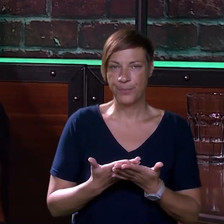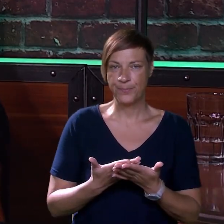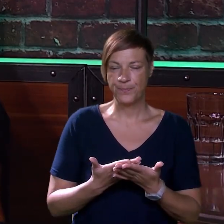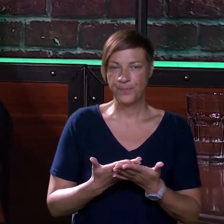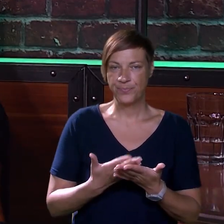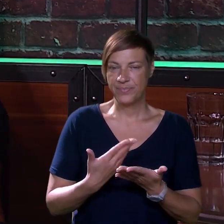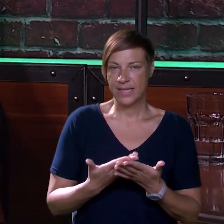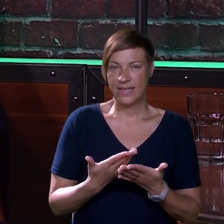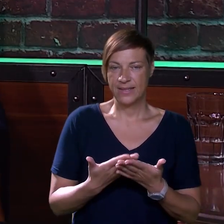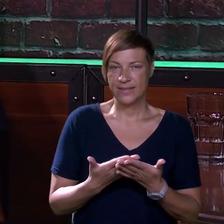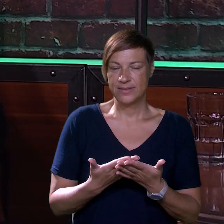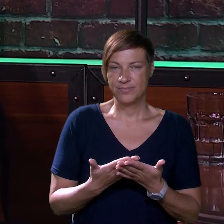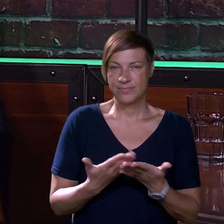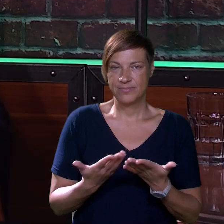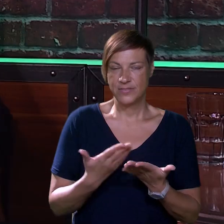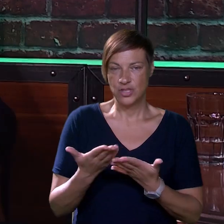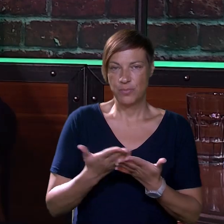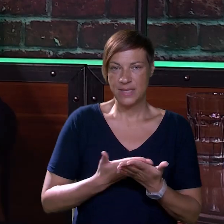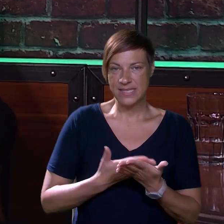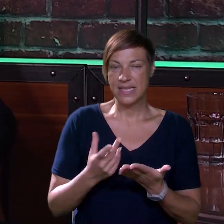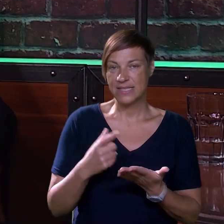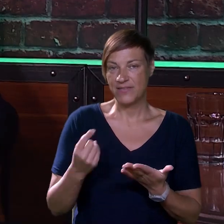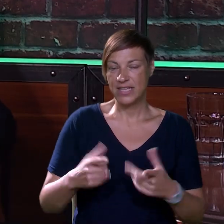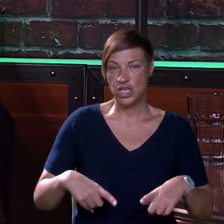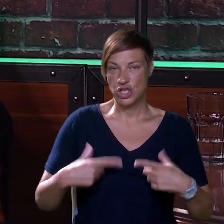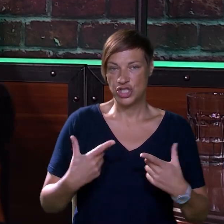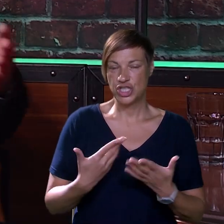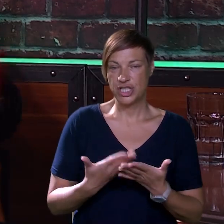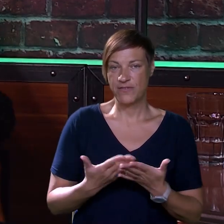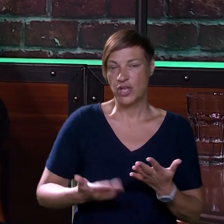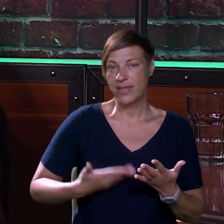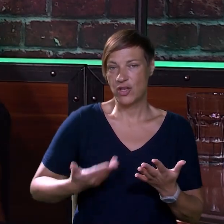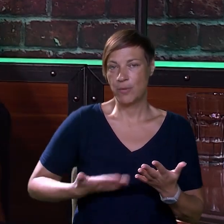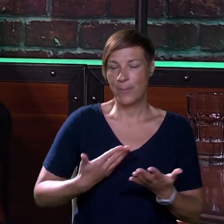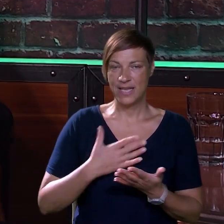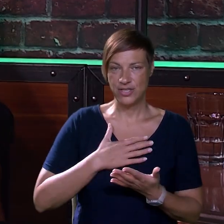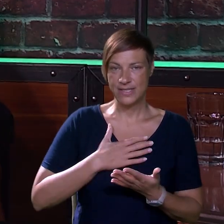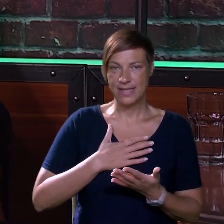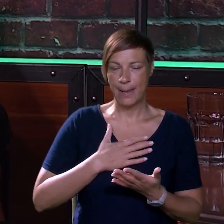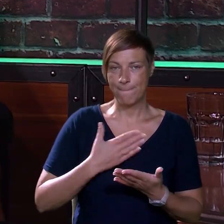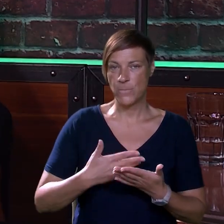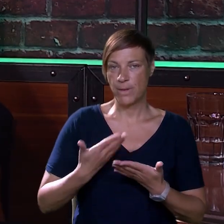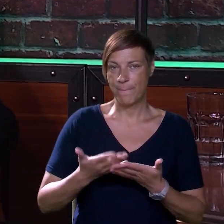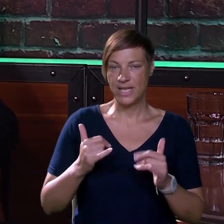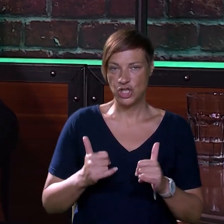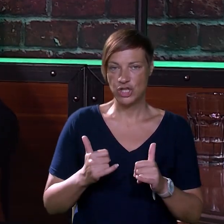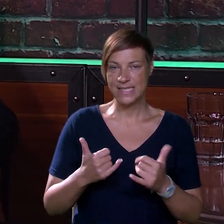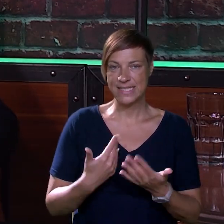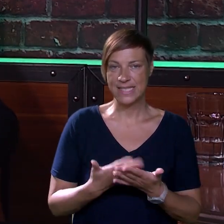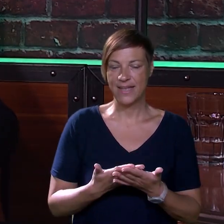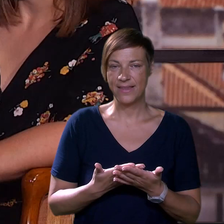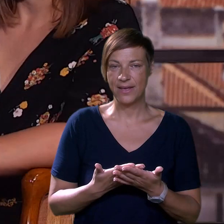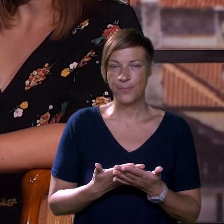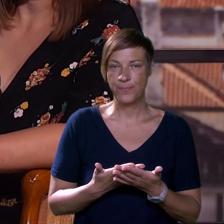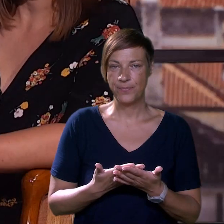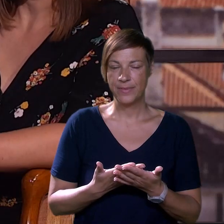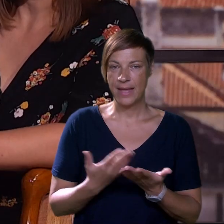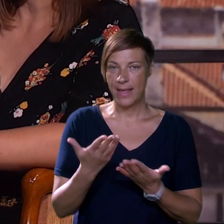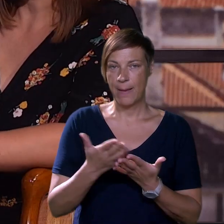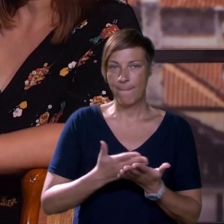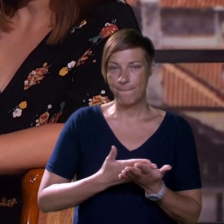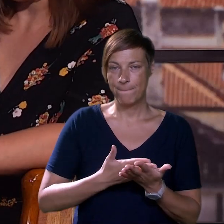ne doživljavam ono da mi je, to mi je sastavni dio života od mladosti svoje pa do sada.